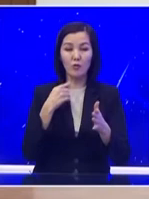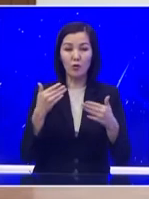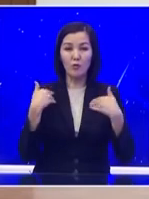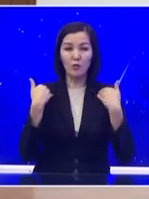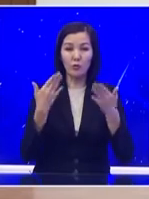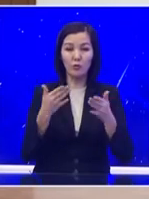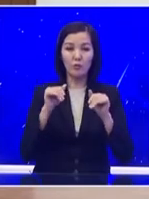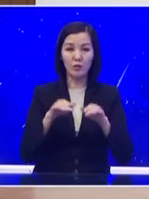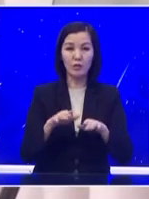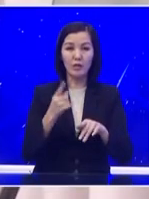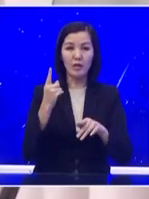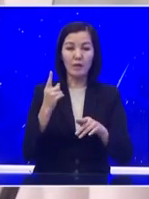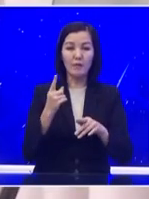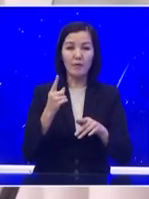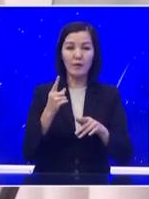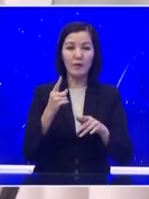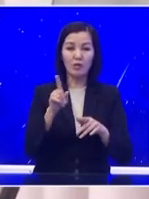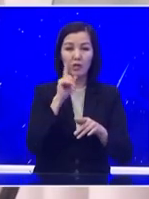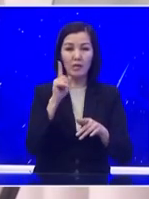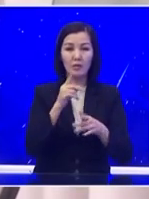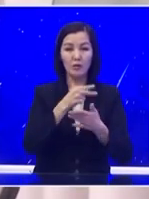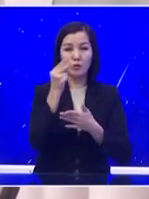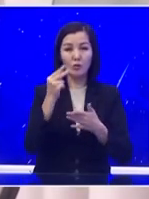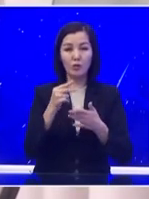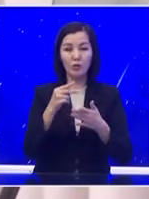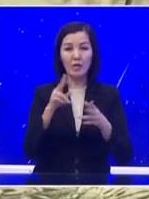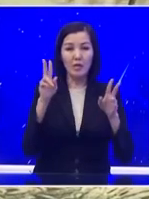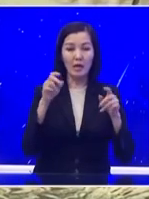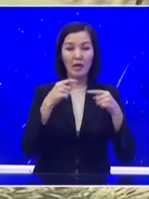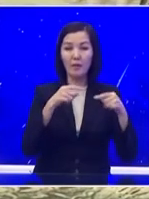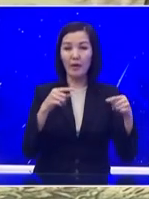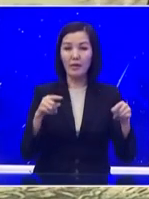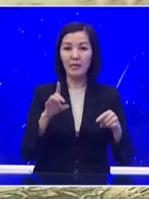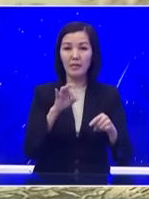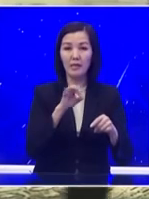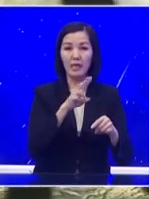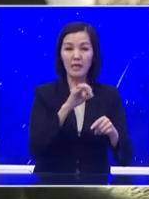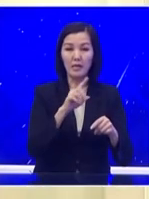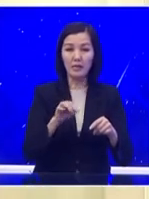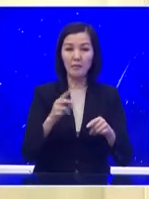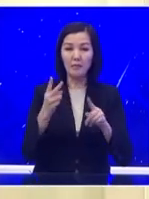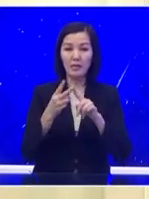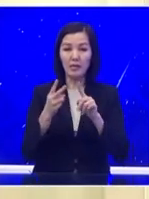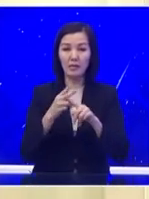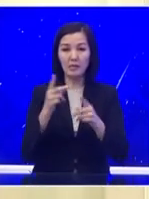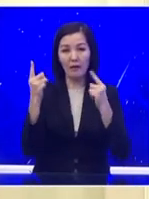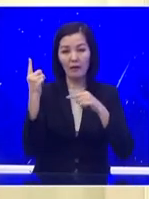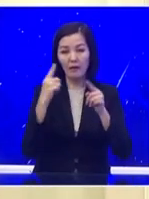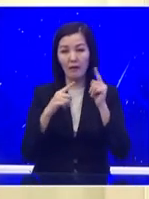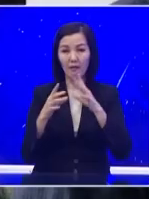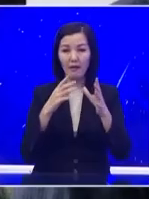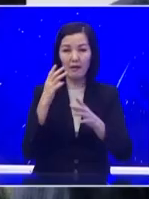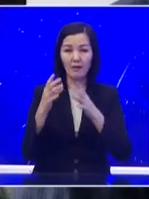көріпті. Бір шеберханада шыңдалған шәкірттердің сурет салу стилі әртүрлі. Бірі реализм бағытын ұстанса, енді бірі қиял әлеміне